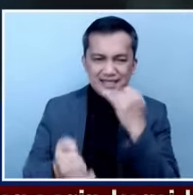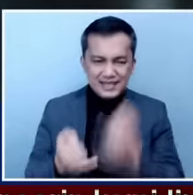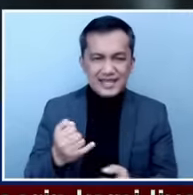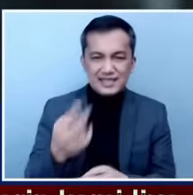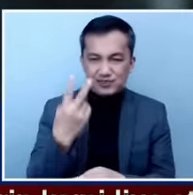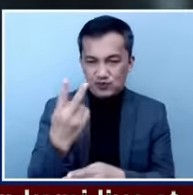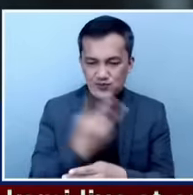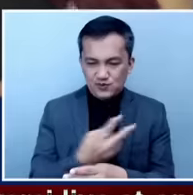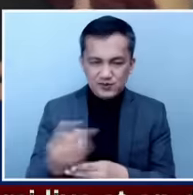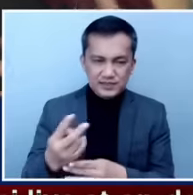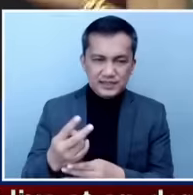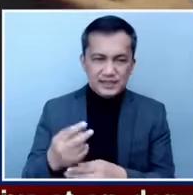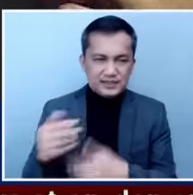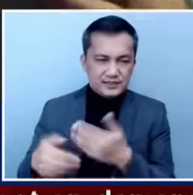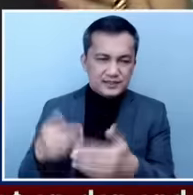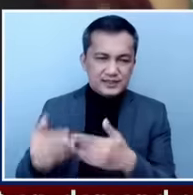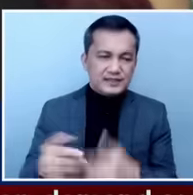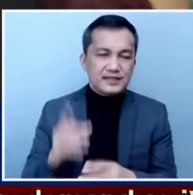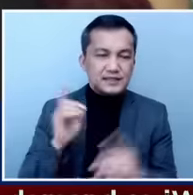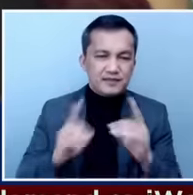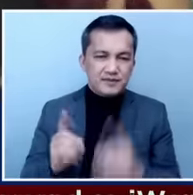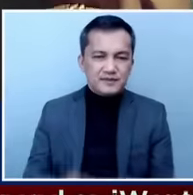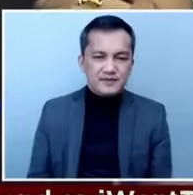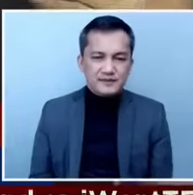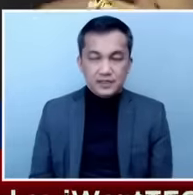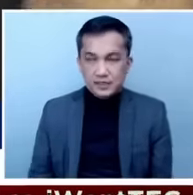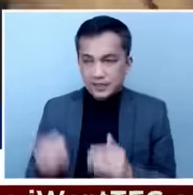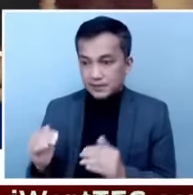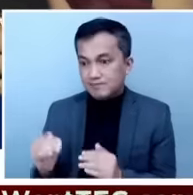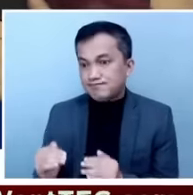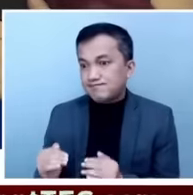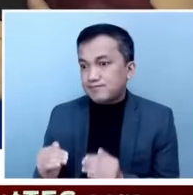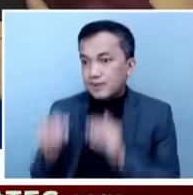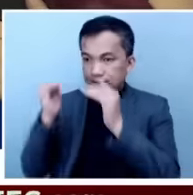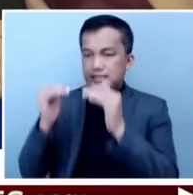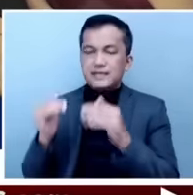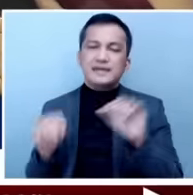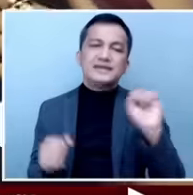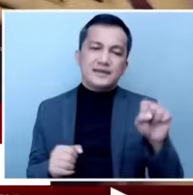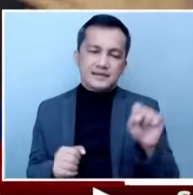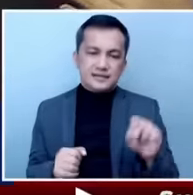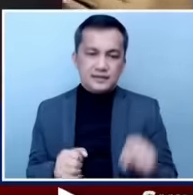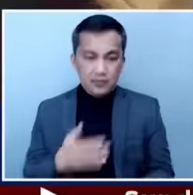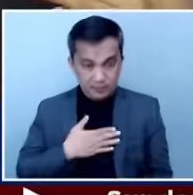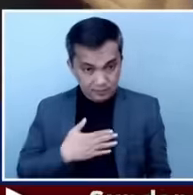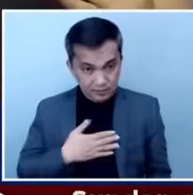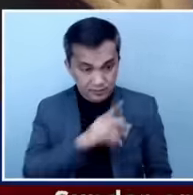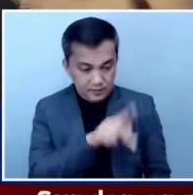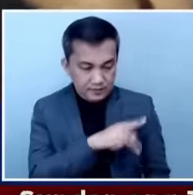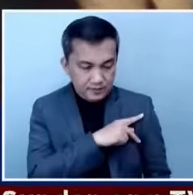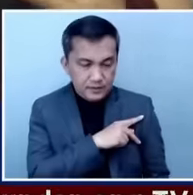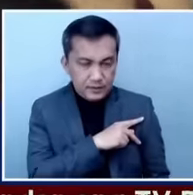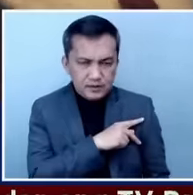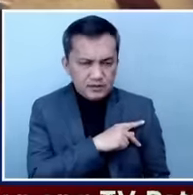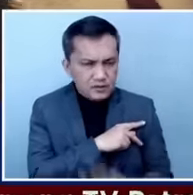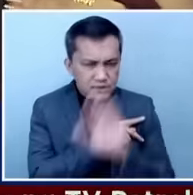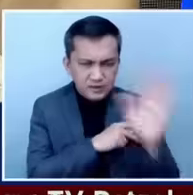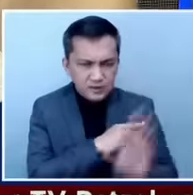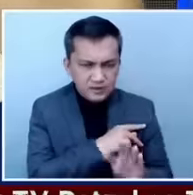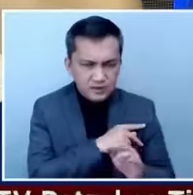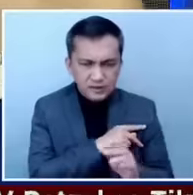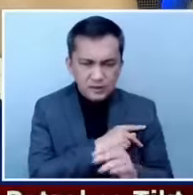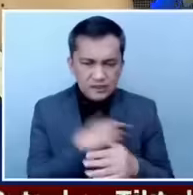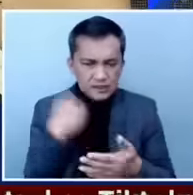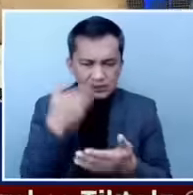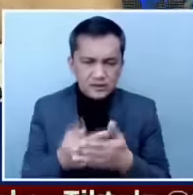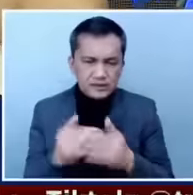linggo ng serye. It's on another level. Yes, and I personally, I have never reached this level. Kung